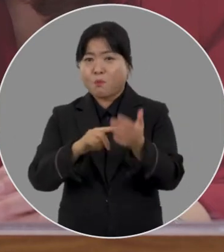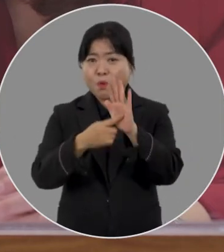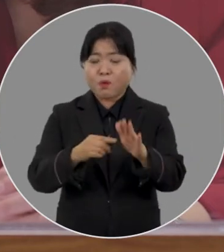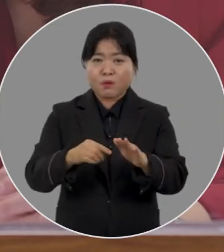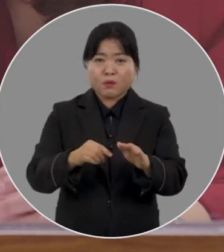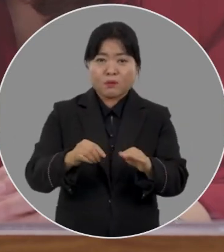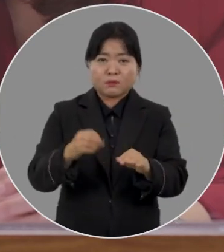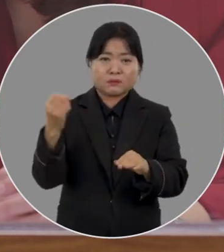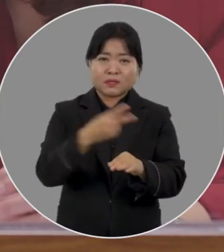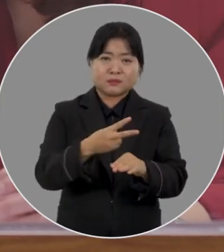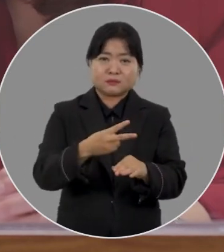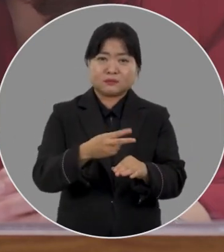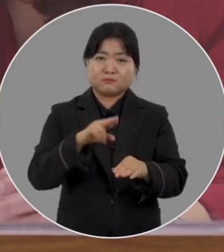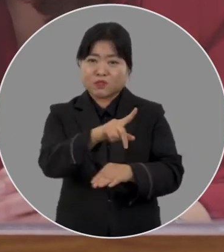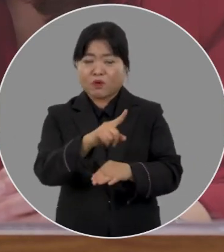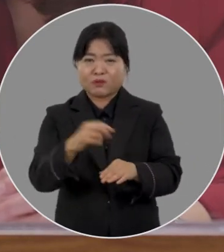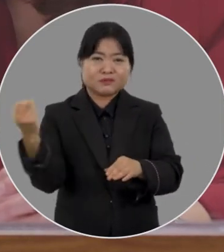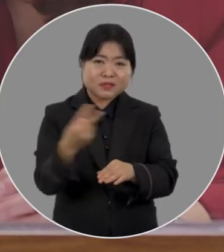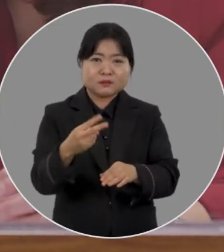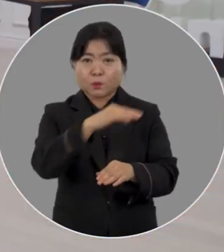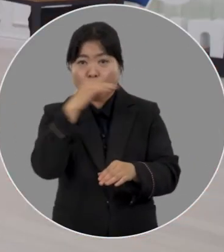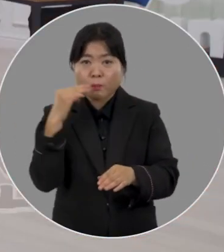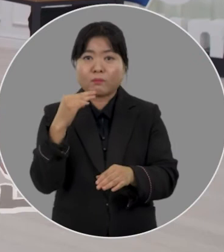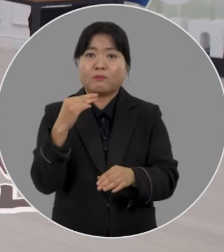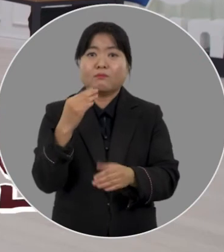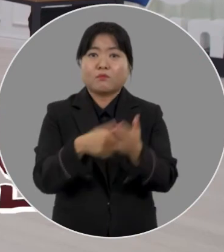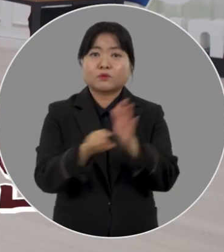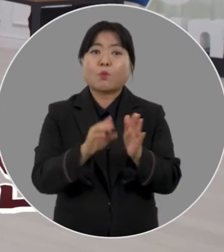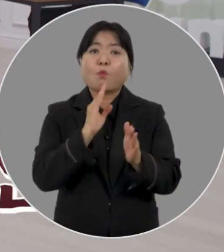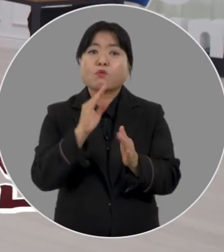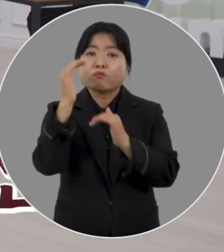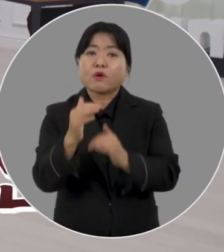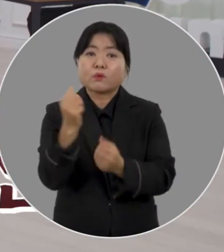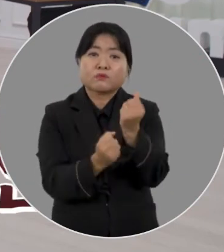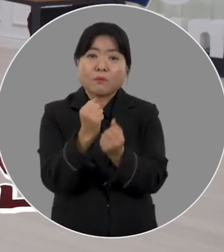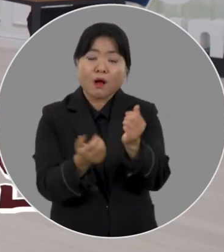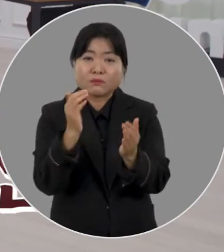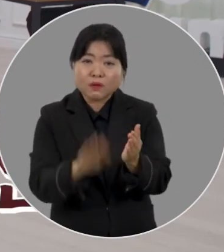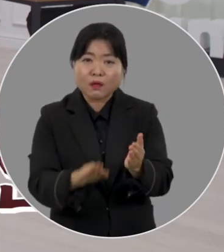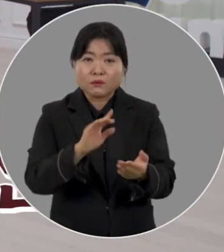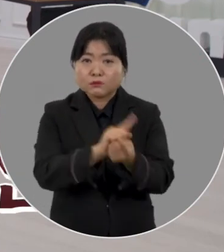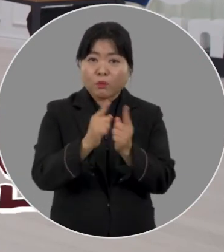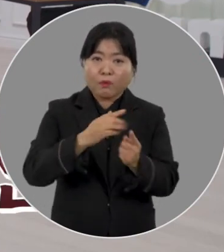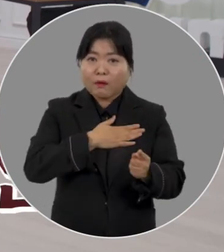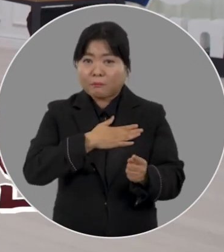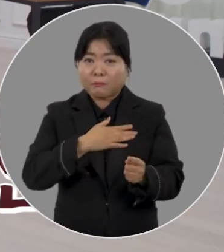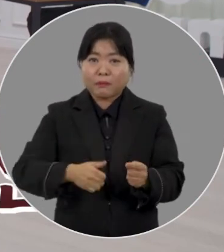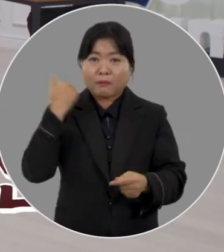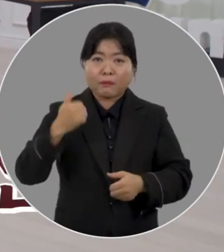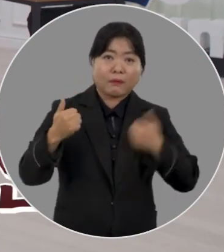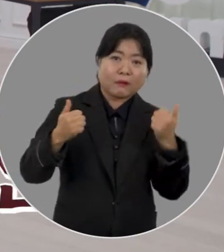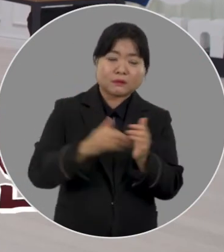바로잡기 위해서 옳은 내용으로 설명을 하는데 그때 이 감정이 격화되면서 의도는